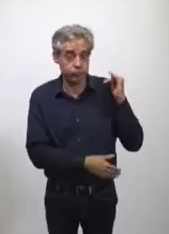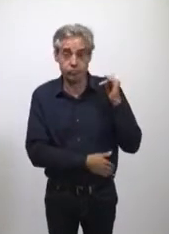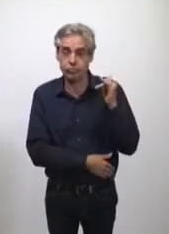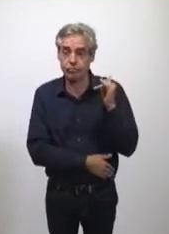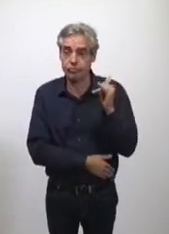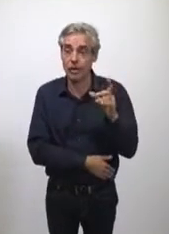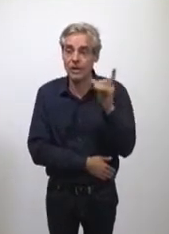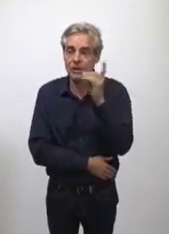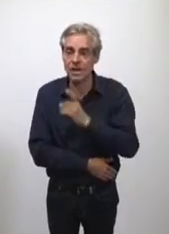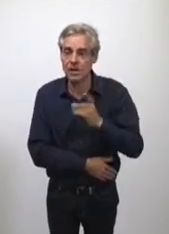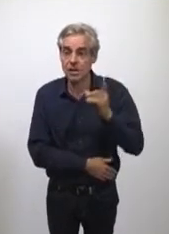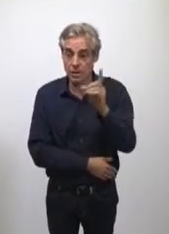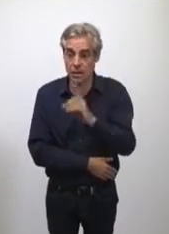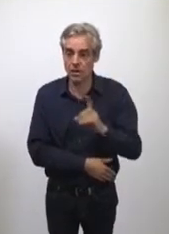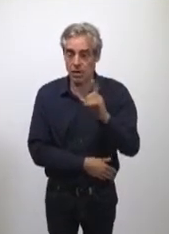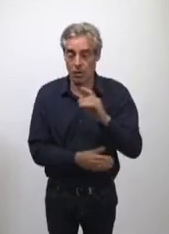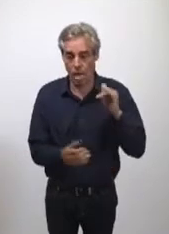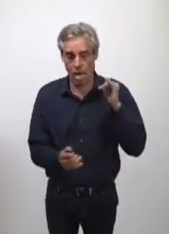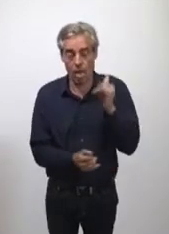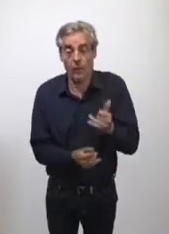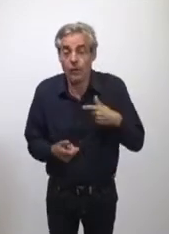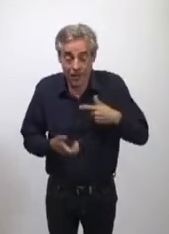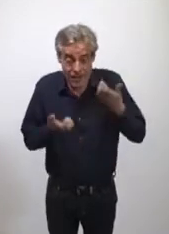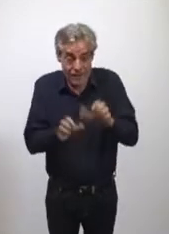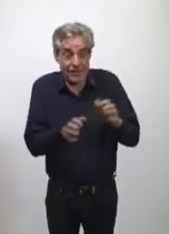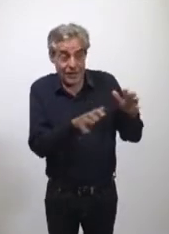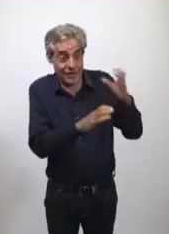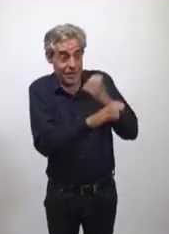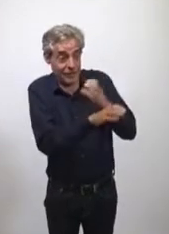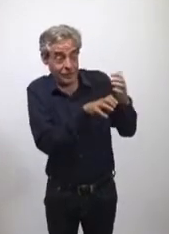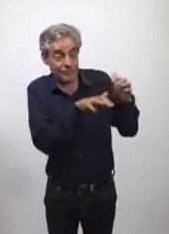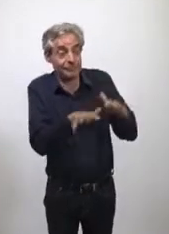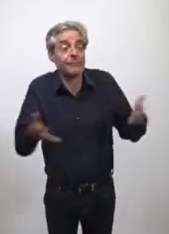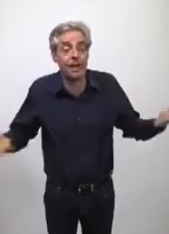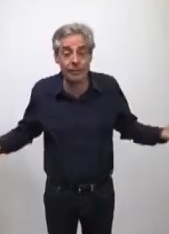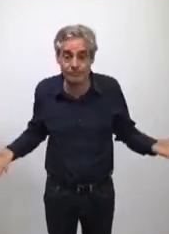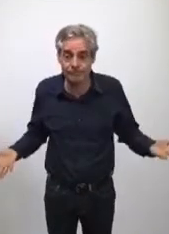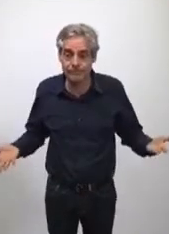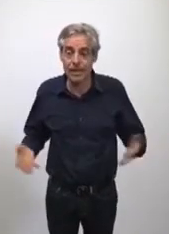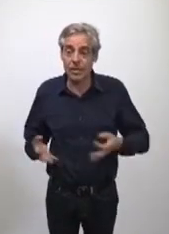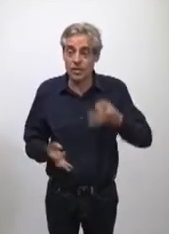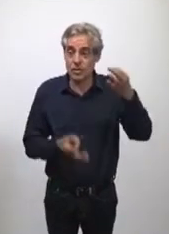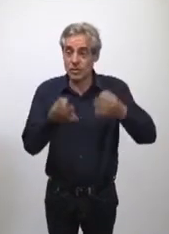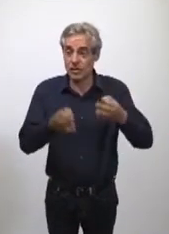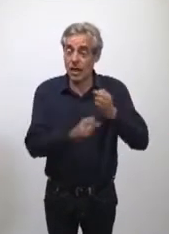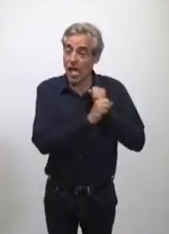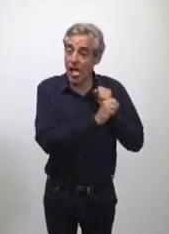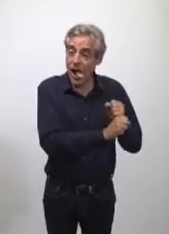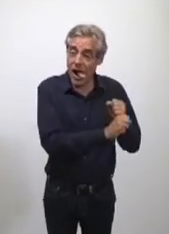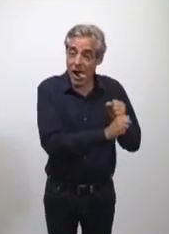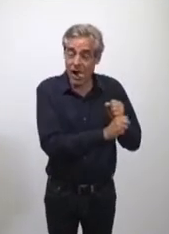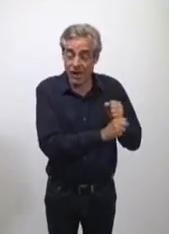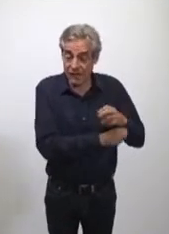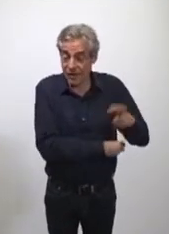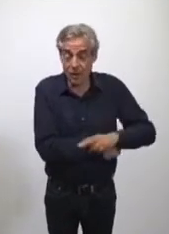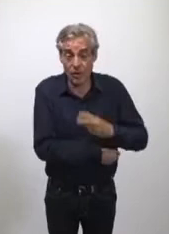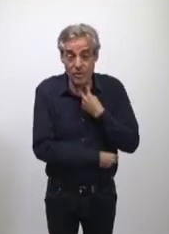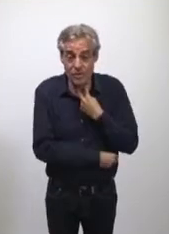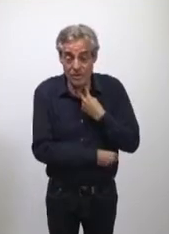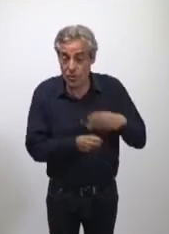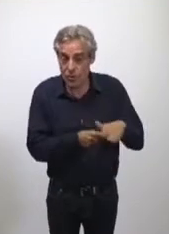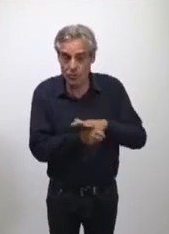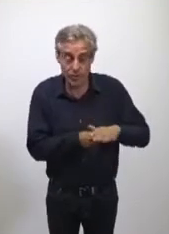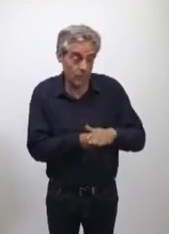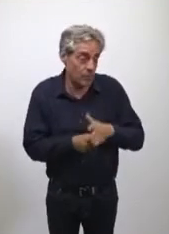parce qu'on voulait vraiment éviter ça. Et en fait, juridiquement, on est coincé. On n'a